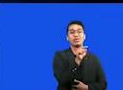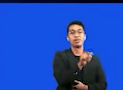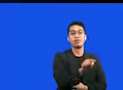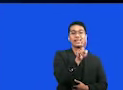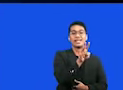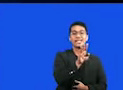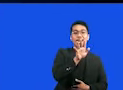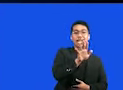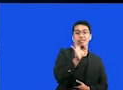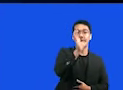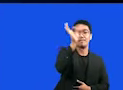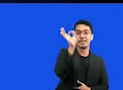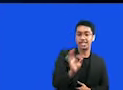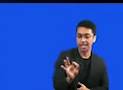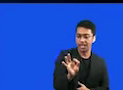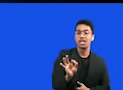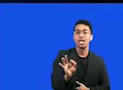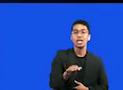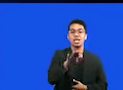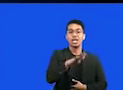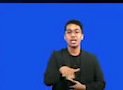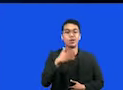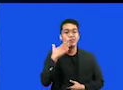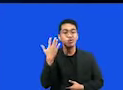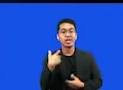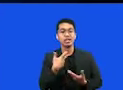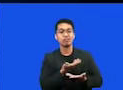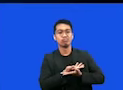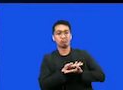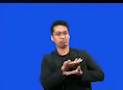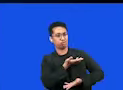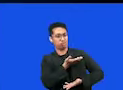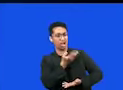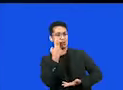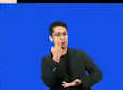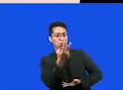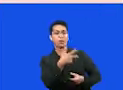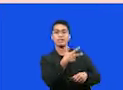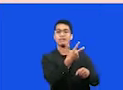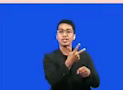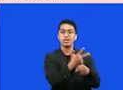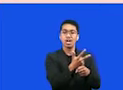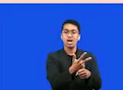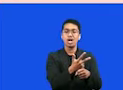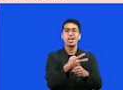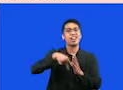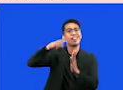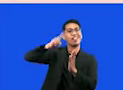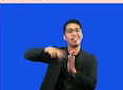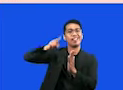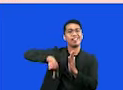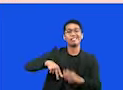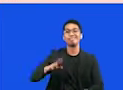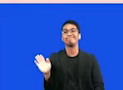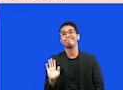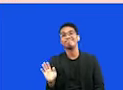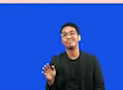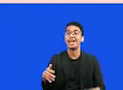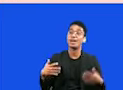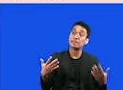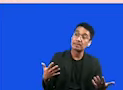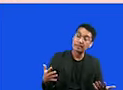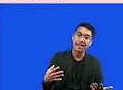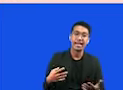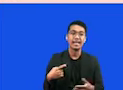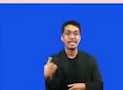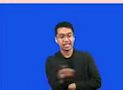78,35% itu mereka lebih suka nonton video leh daripada literasi Jadi gimana nih kita itu mengubah